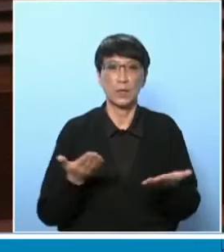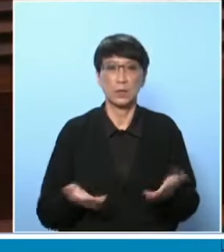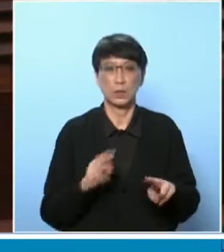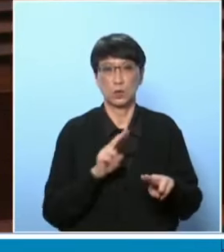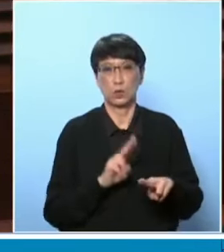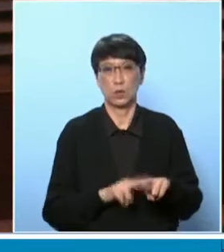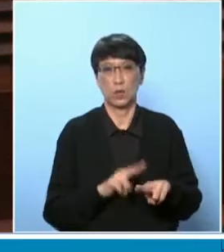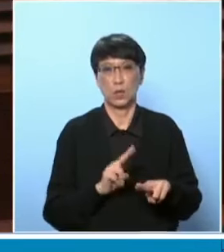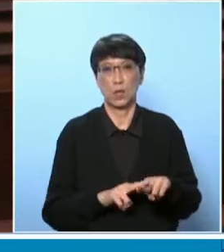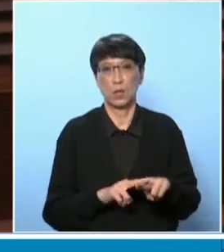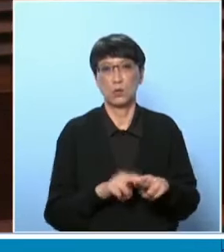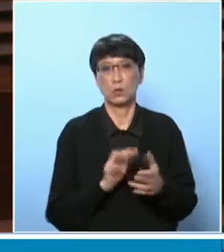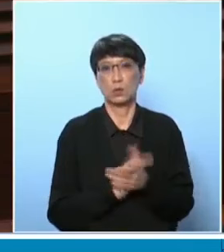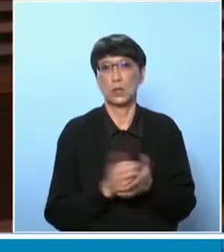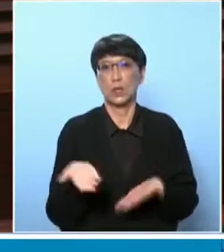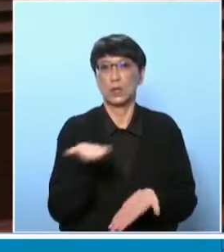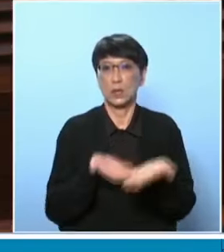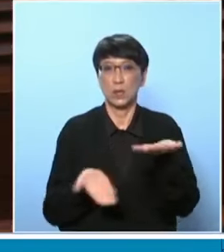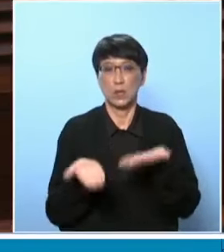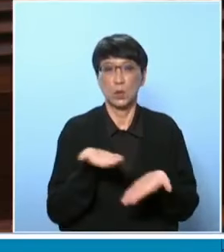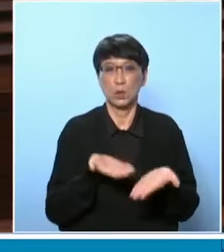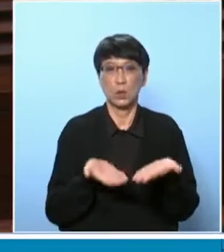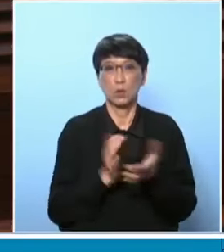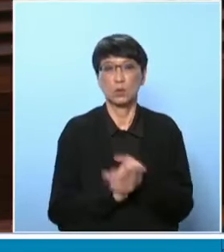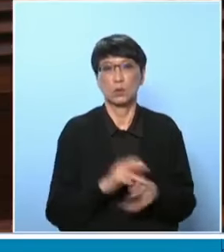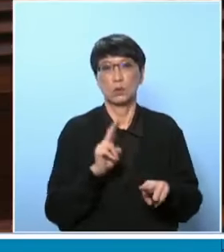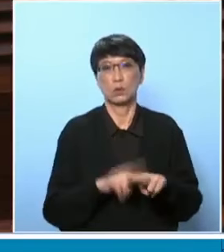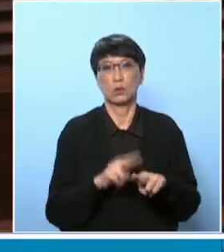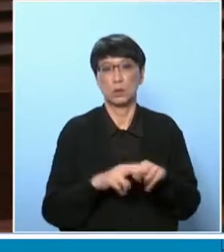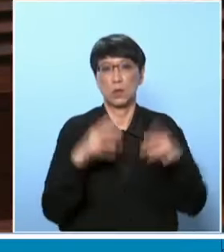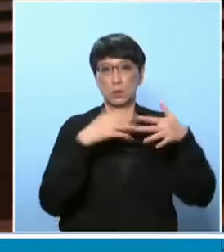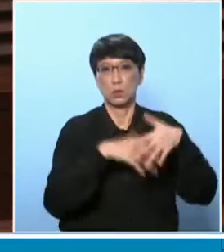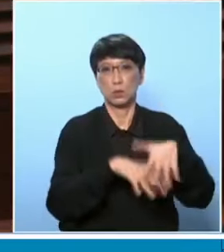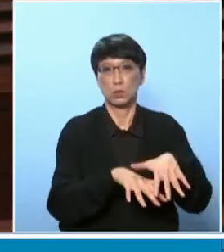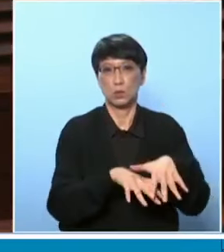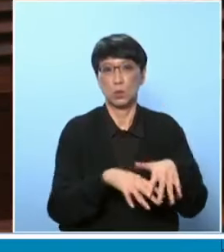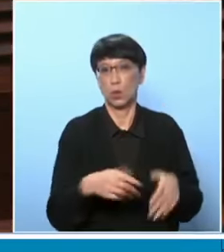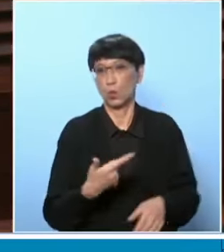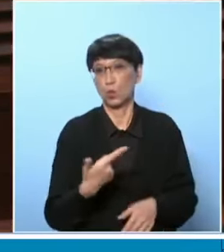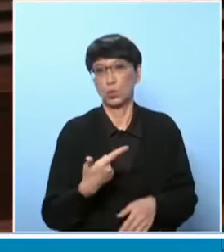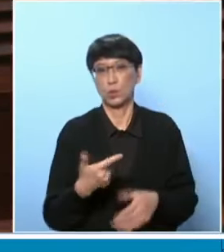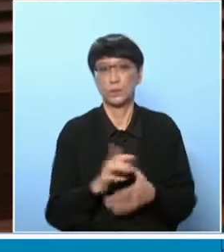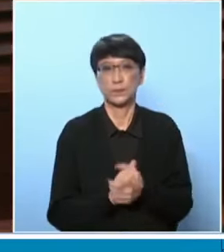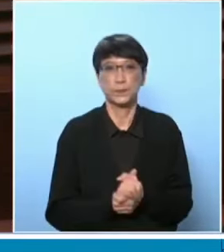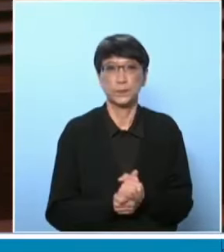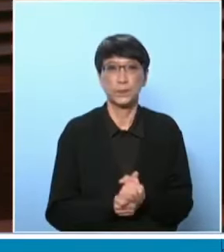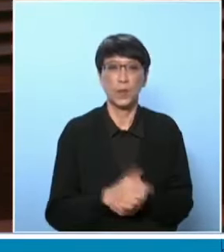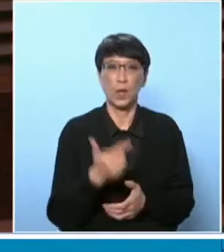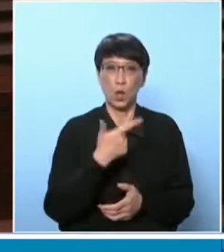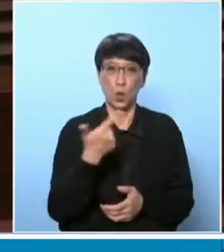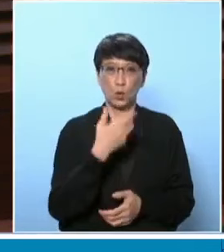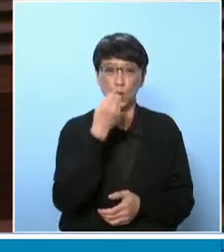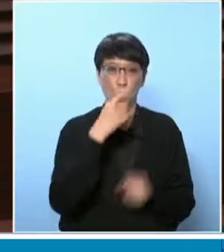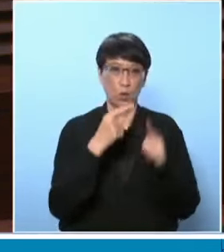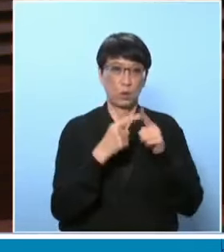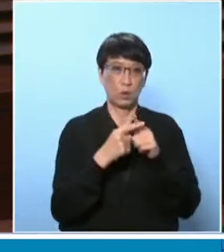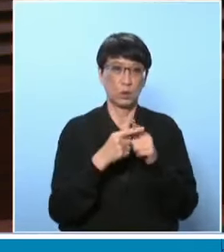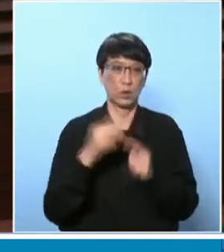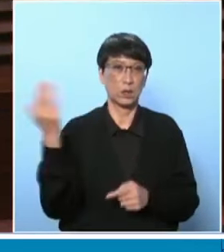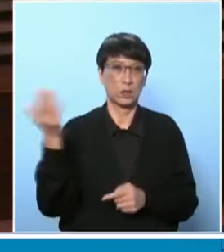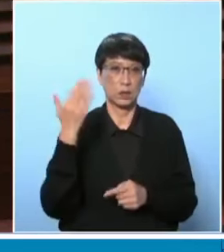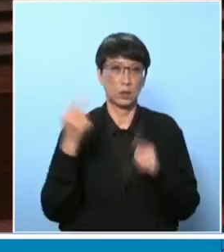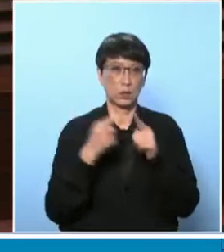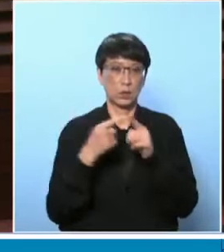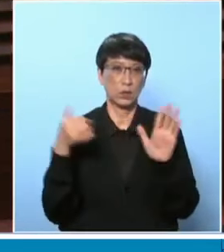內地嗰個交流同埋我哋同內地嗰個融合咧，係越嚟越緊密。我哋有好多香港嘅旅客可能上